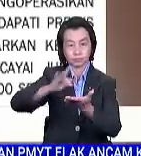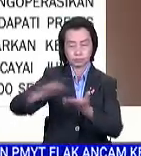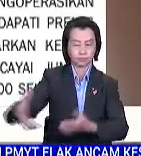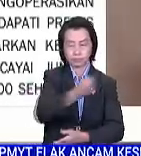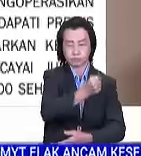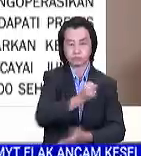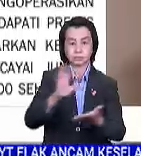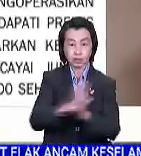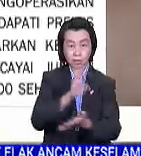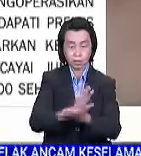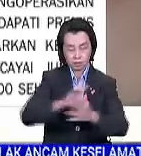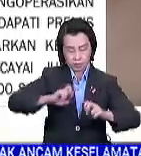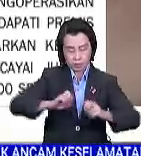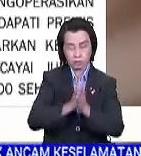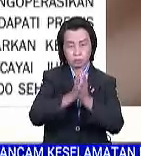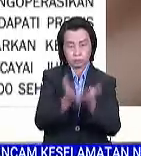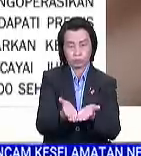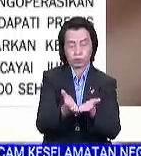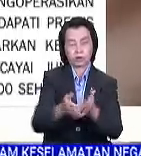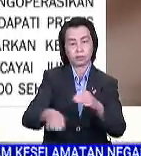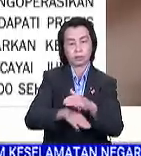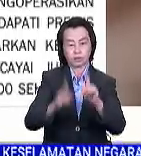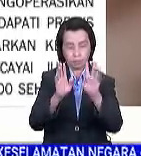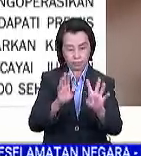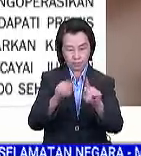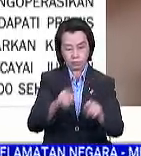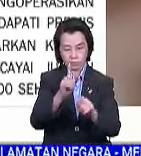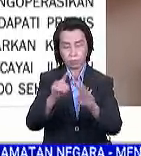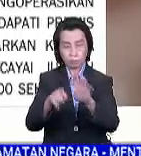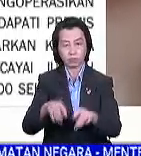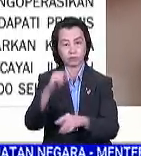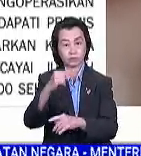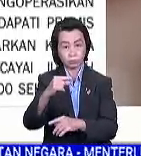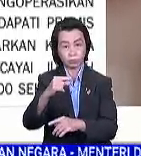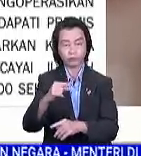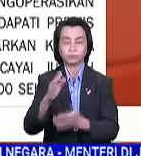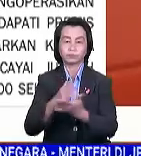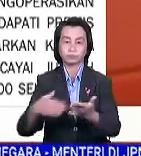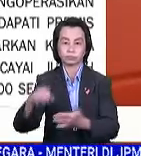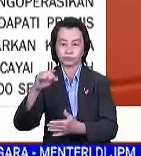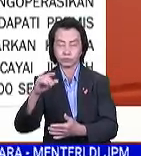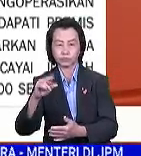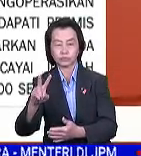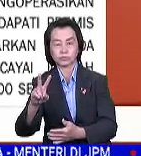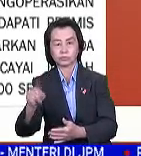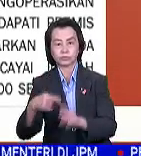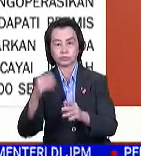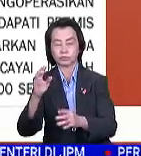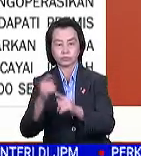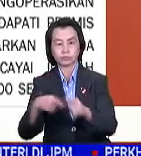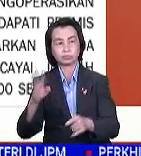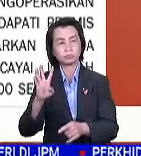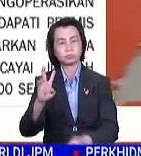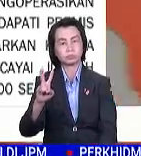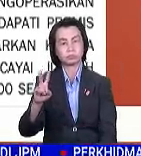dedahnya kertas siasatan telah dibuka di bawah seksyen 41 G seksyen 72 dan seksyen